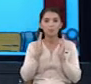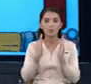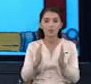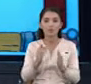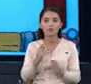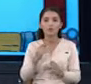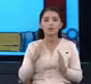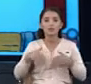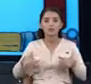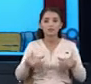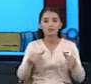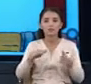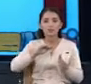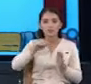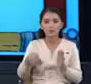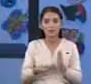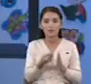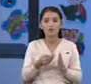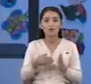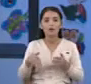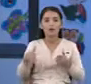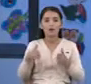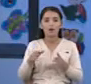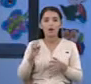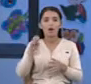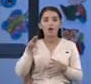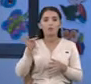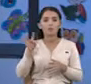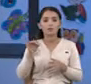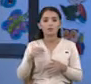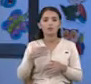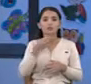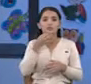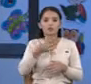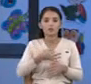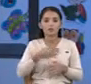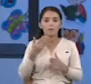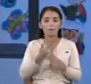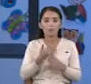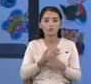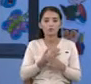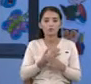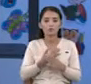прямо. Посреди дороги яма. И дорожный оператор шлет нам в